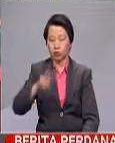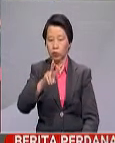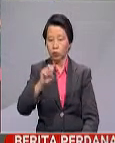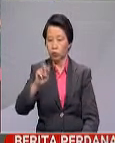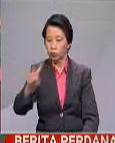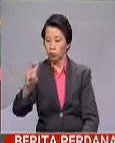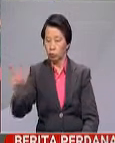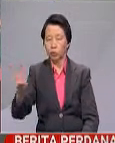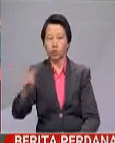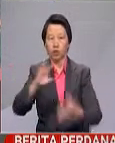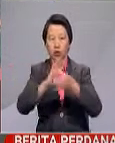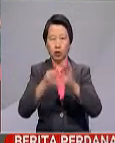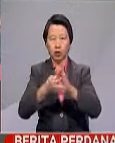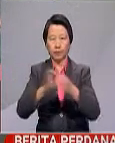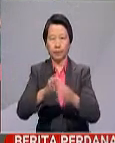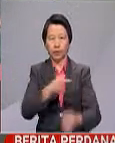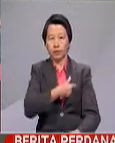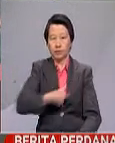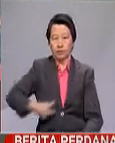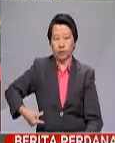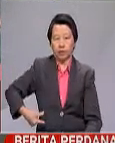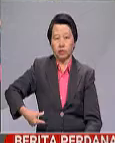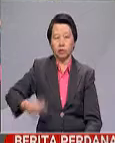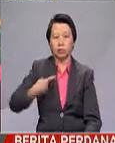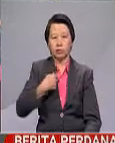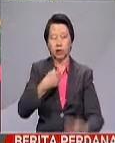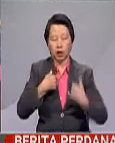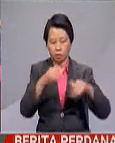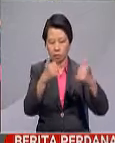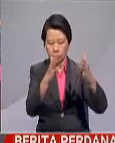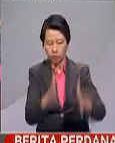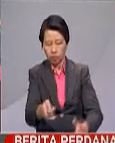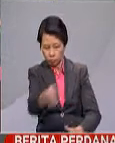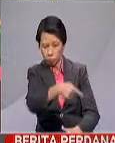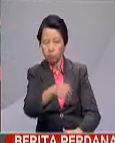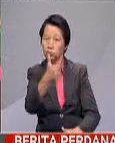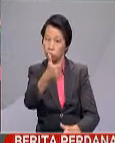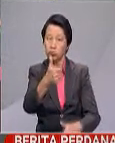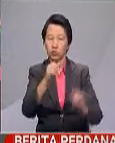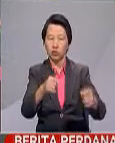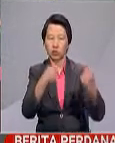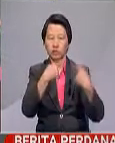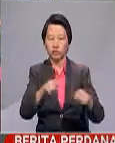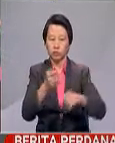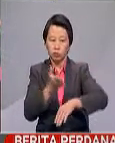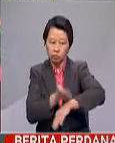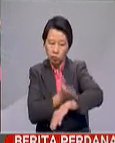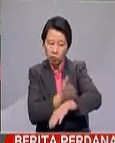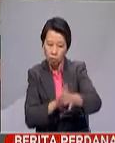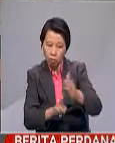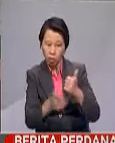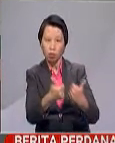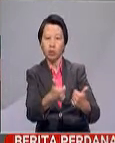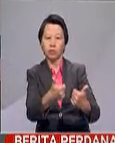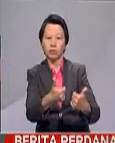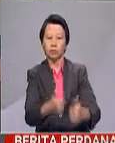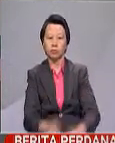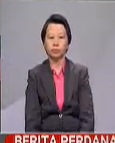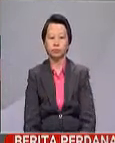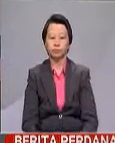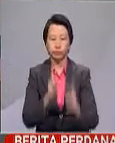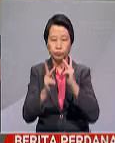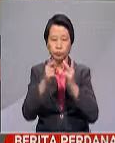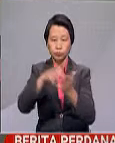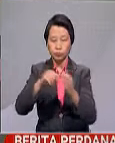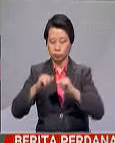2022, iaitu Olympic Beijing, yang mana kita ada atlet-atlet kita yang sedang meningkat naik lah.